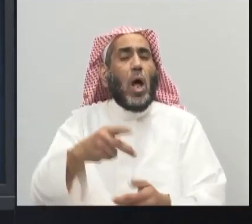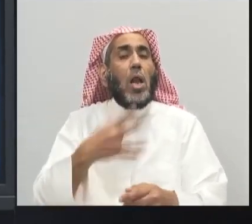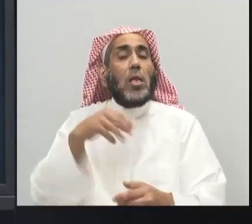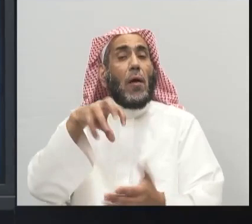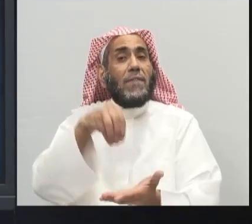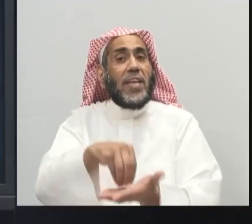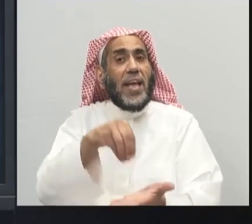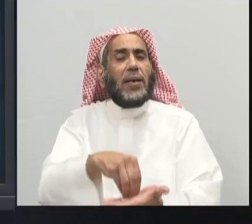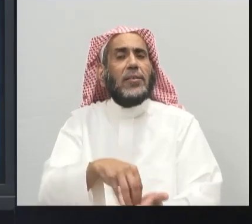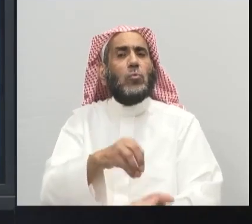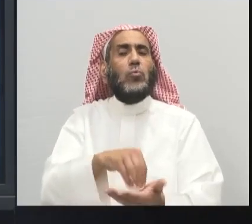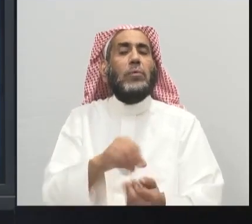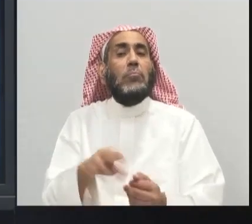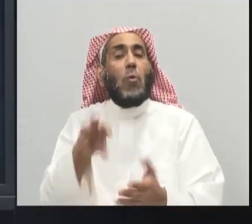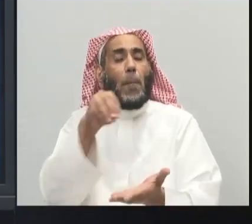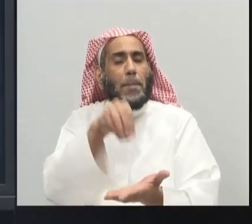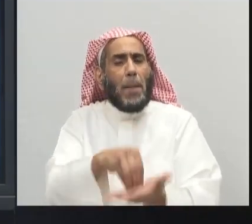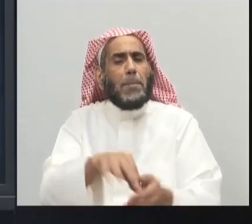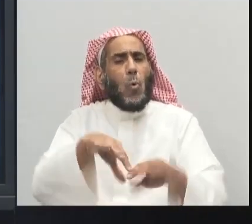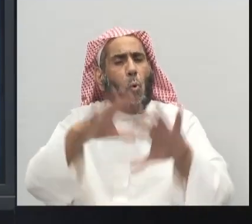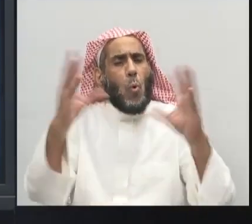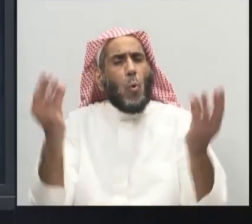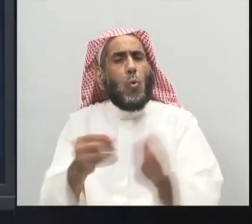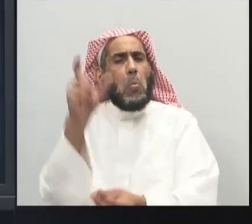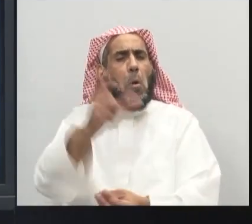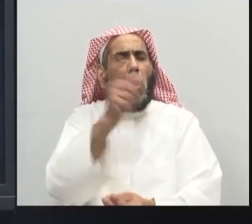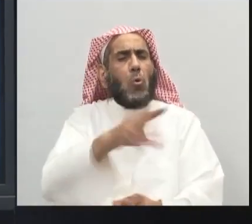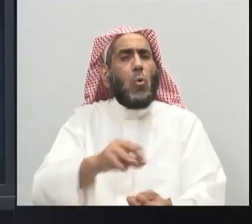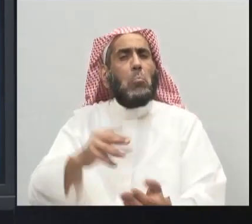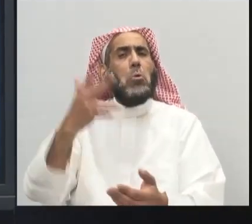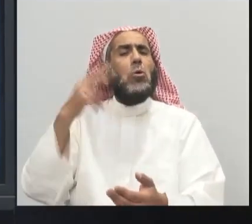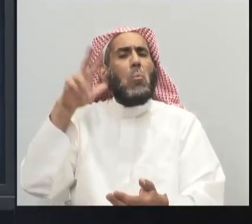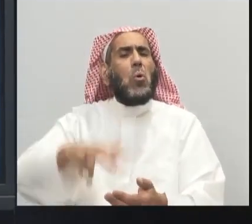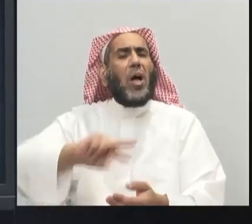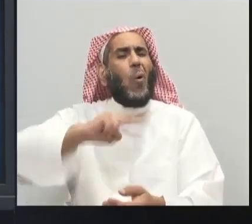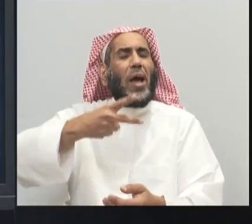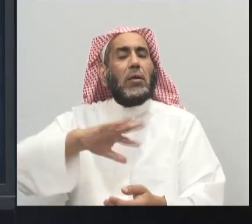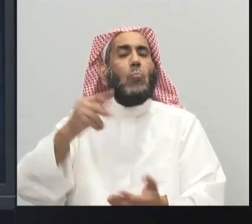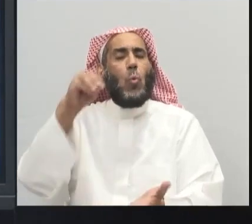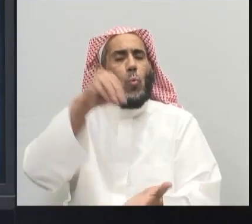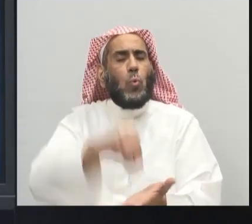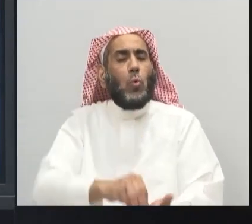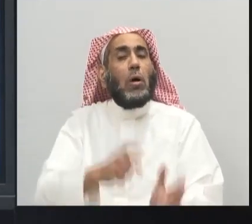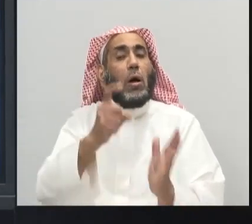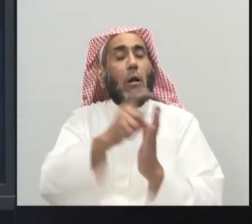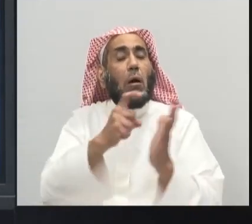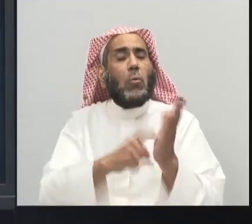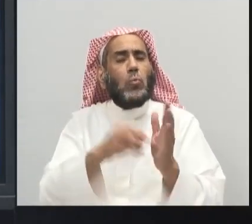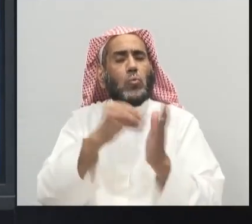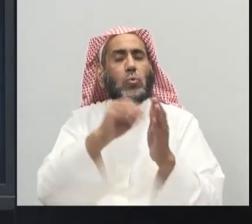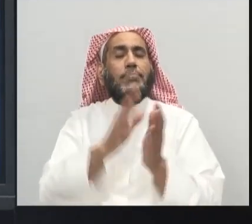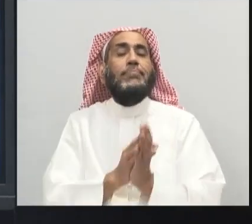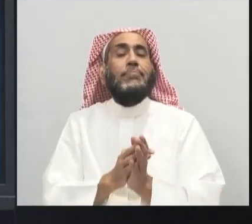ما دام في الاقليم الدوله التي يكون فيها فلذلك يطبق عليها النظام الذي قد نص قد نص